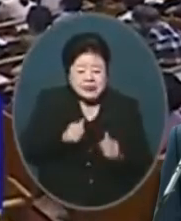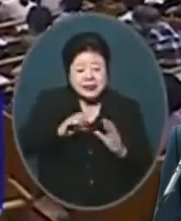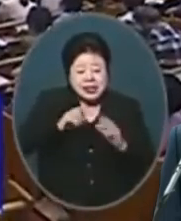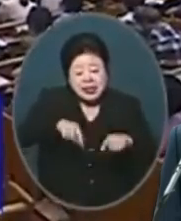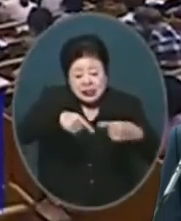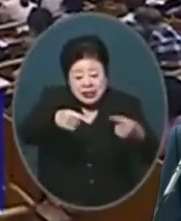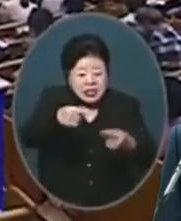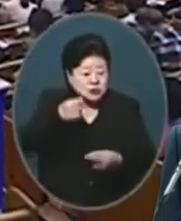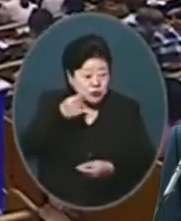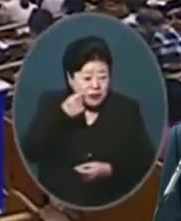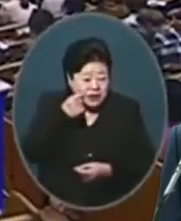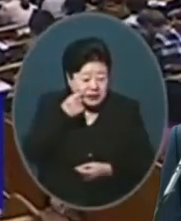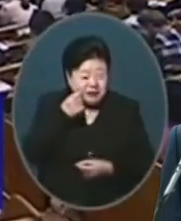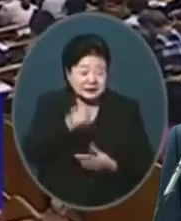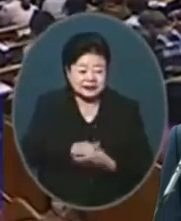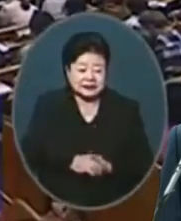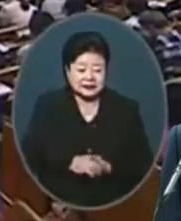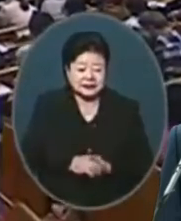나라에 들어갈 수 없나니라.